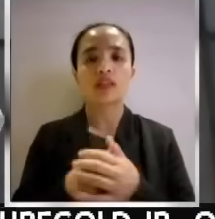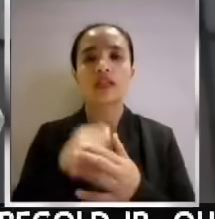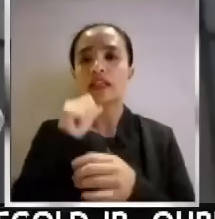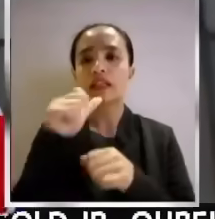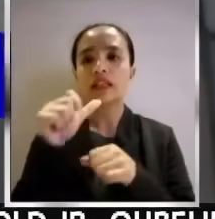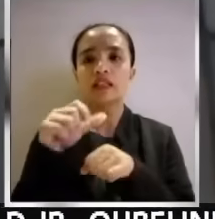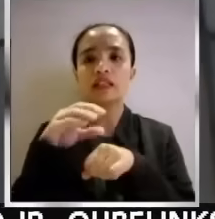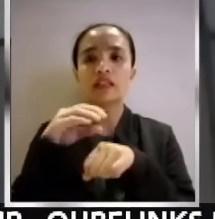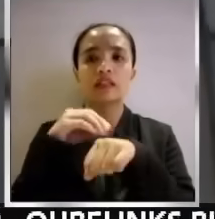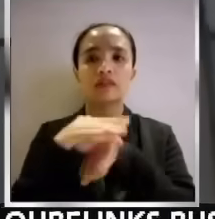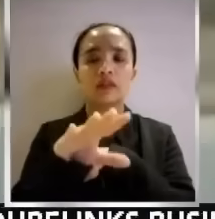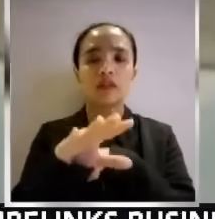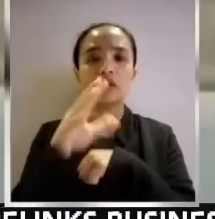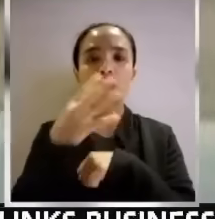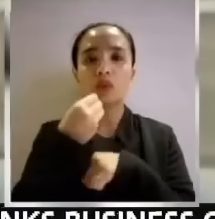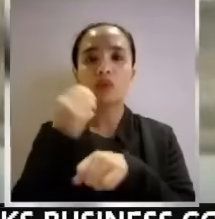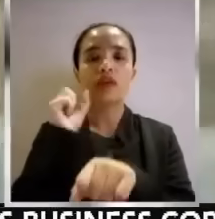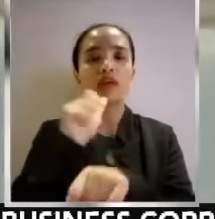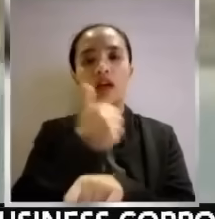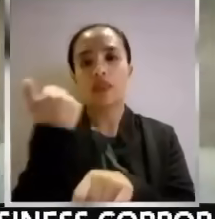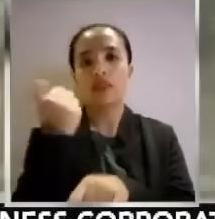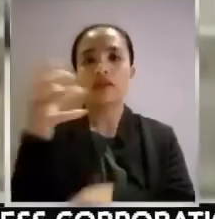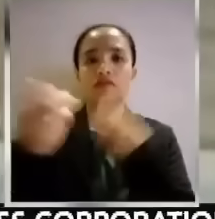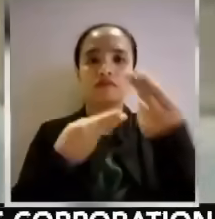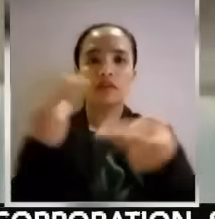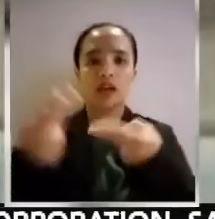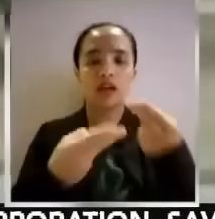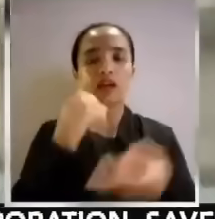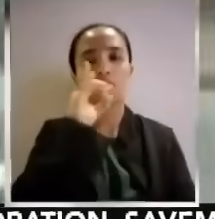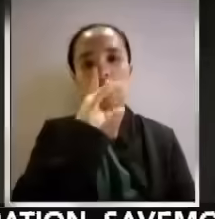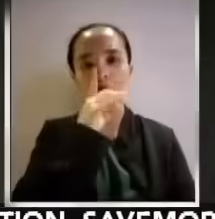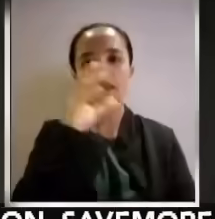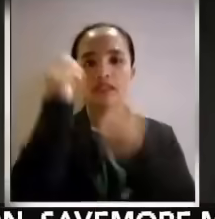ng mga domestic helper sa Saudi Arabia.